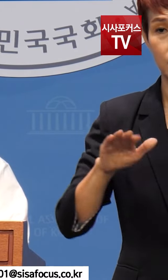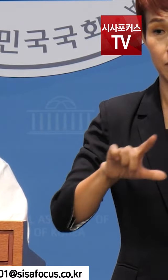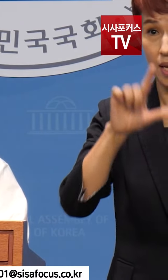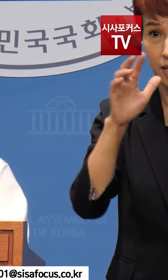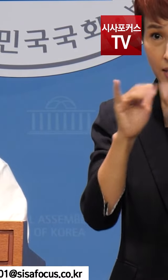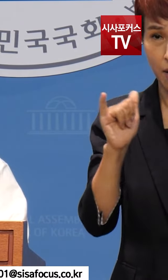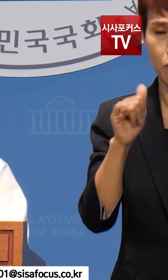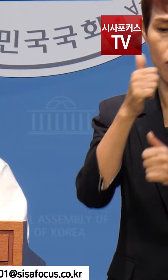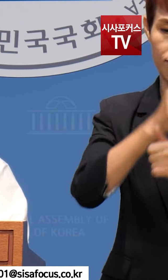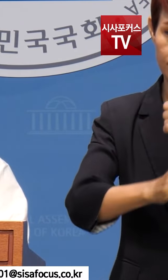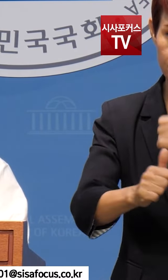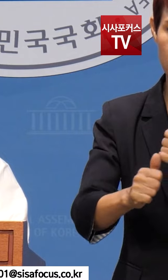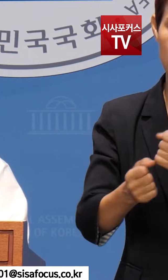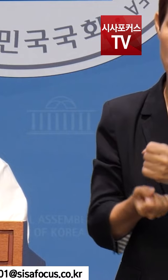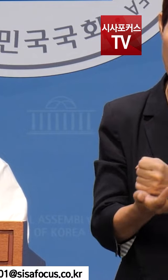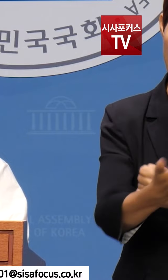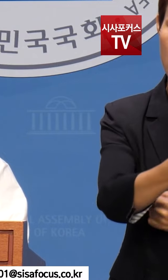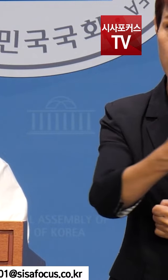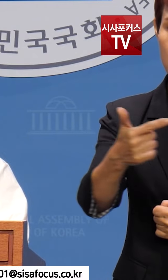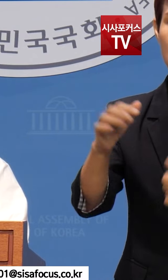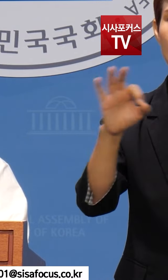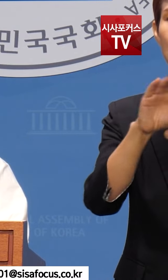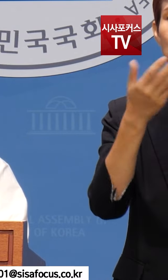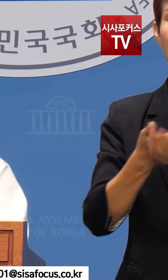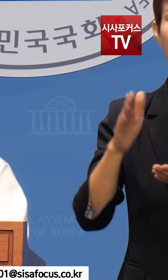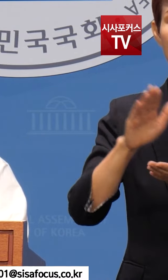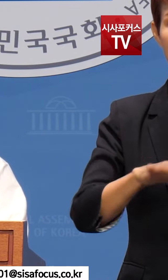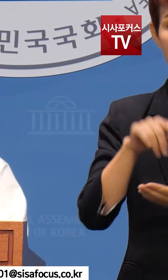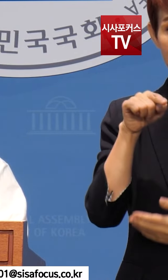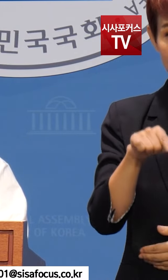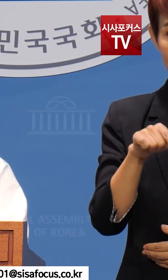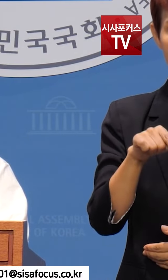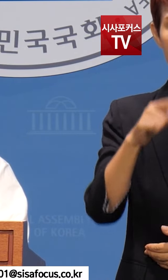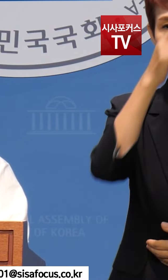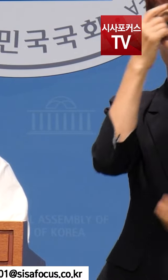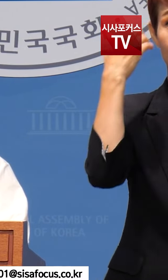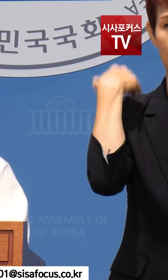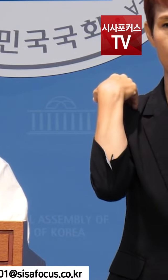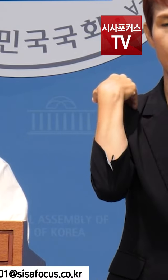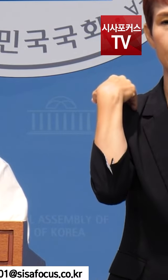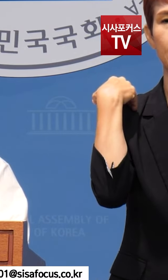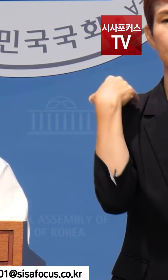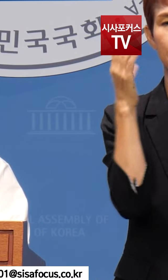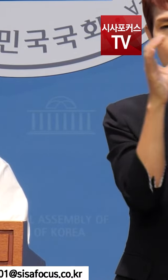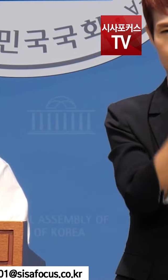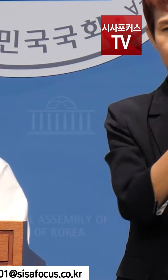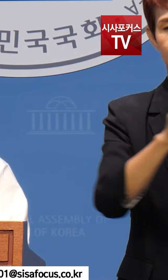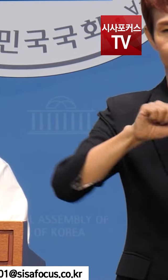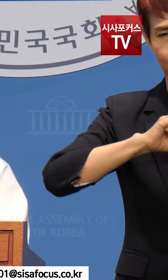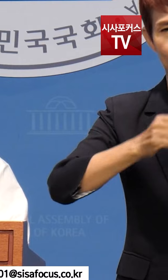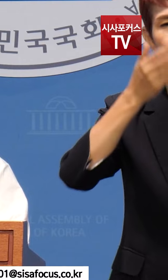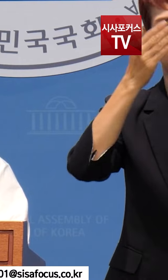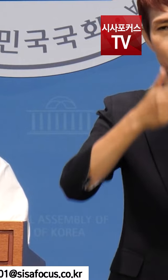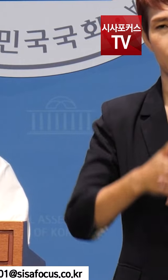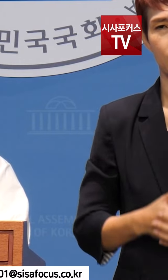미래 세대에도 큰 영향을 미치는 연금 개혁안 문제에 정부가 보다 책임 있는 자세를 가져주기를